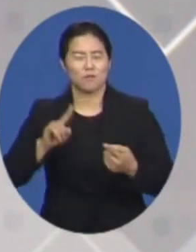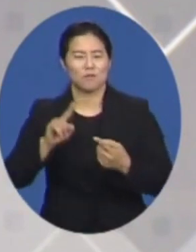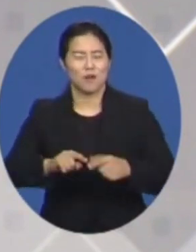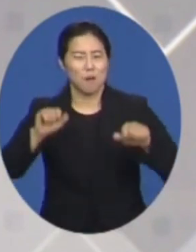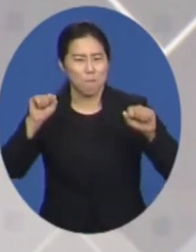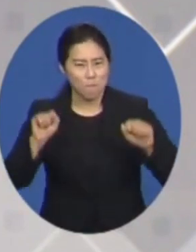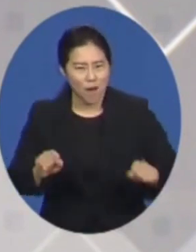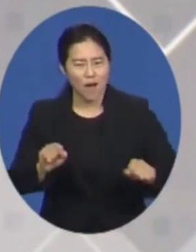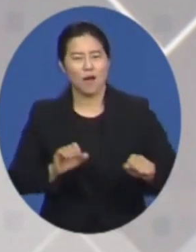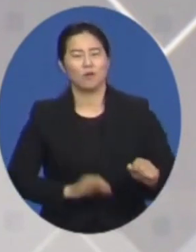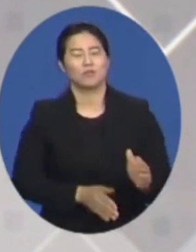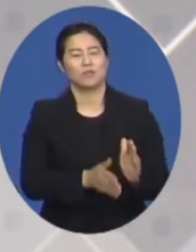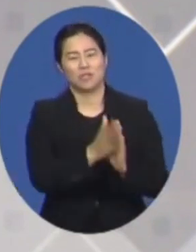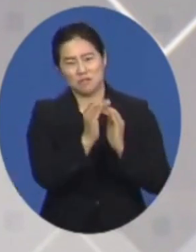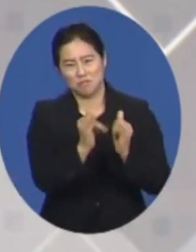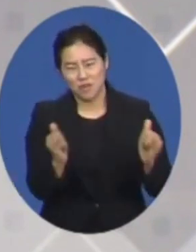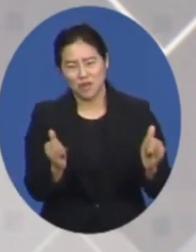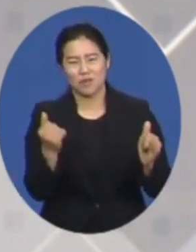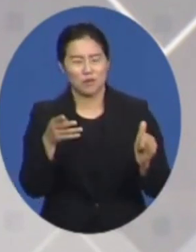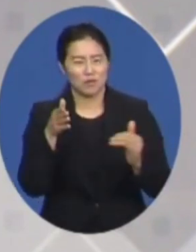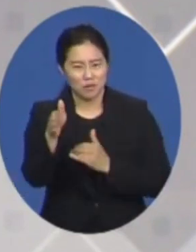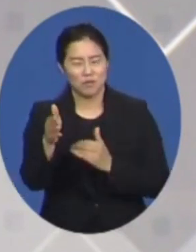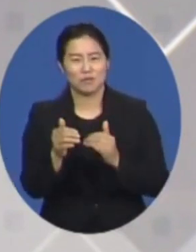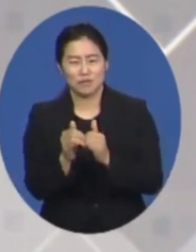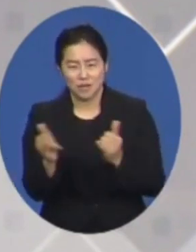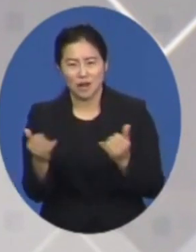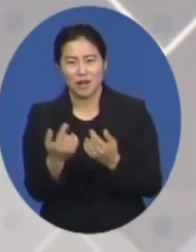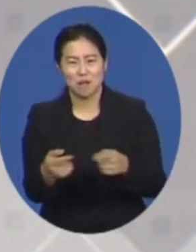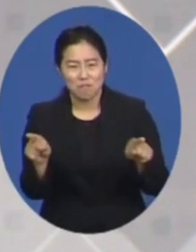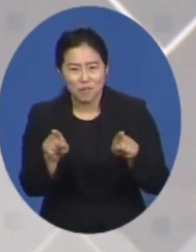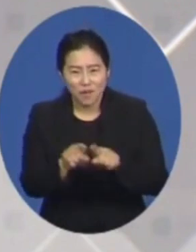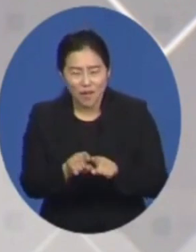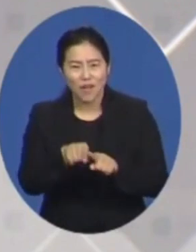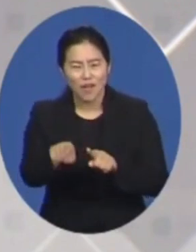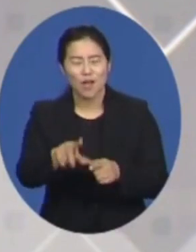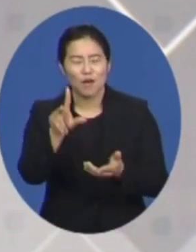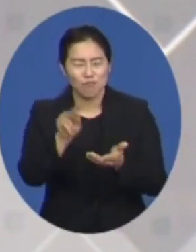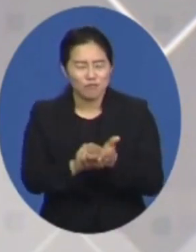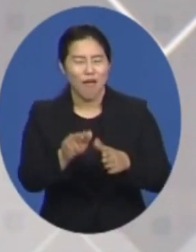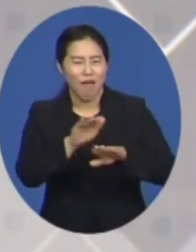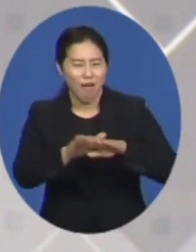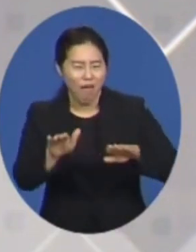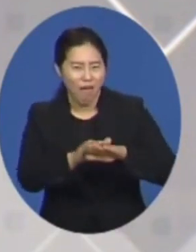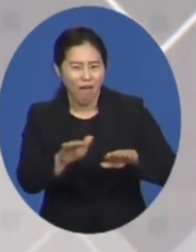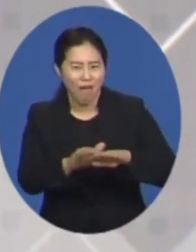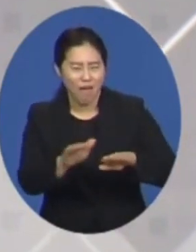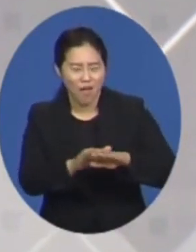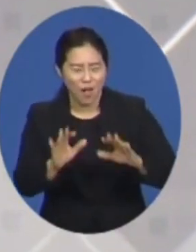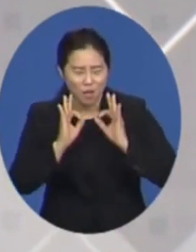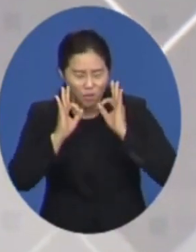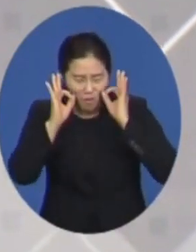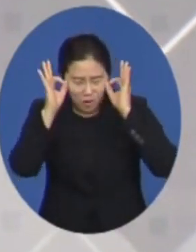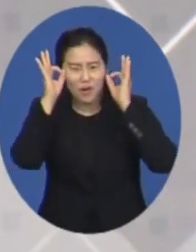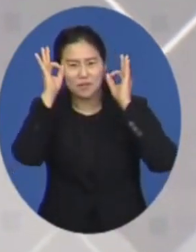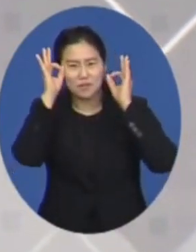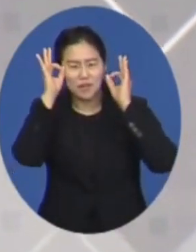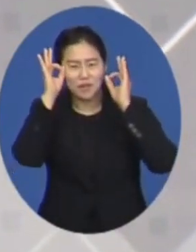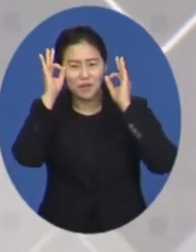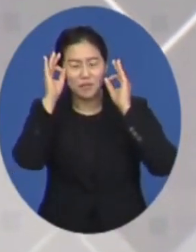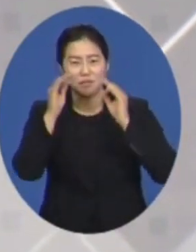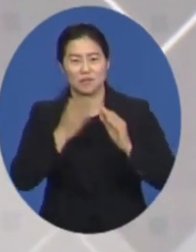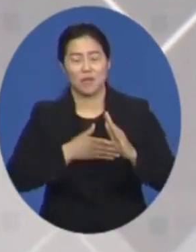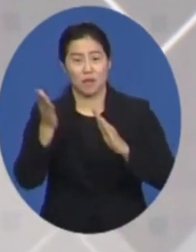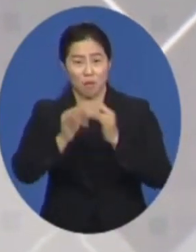않고 원주 시민과 함께 모든 현안을 전무 지인들과 함께 해 절에 나가겠습니다 제